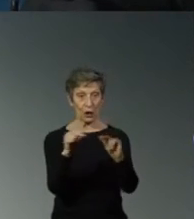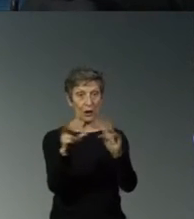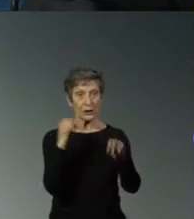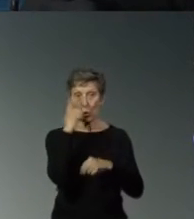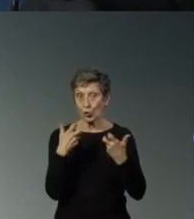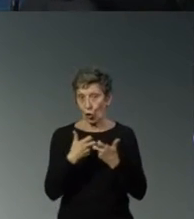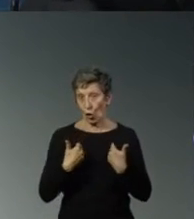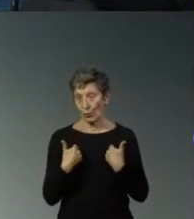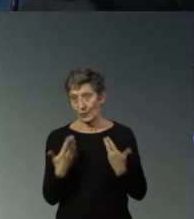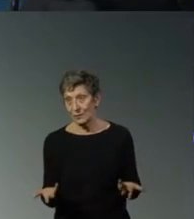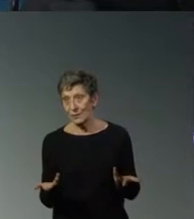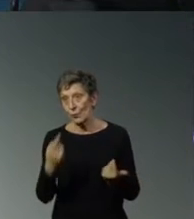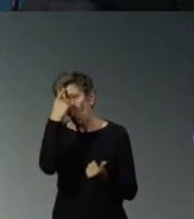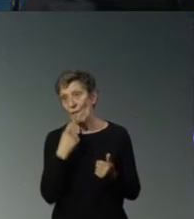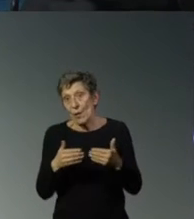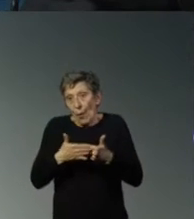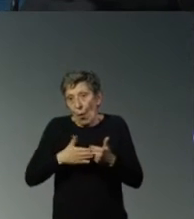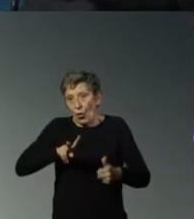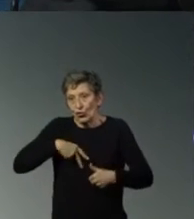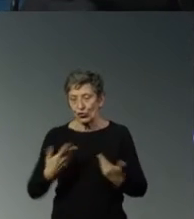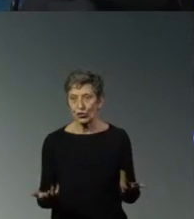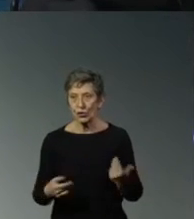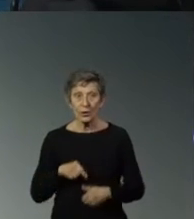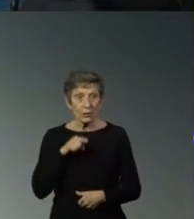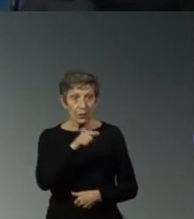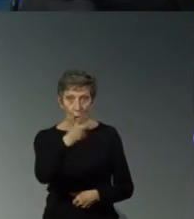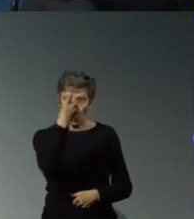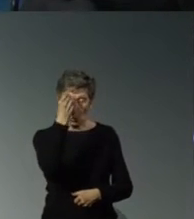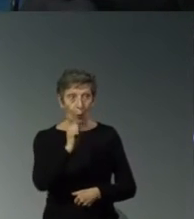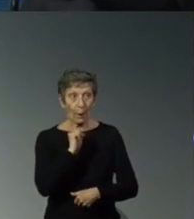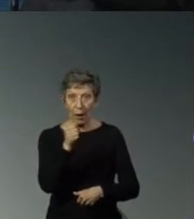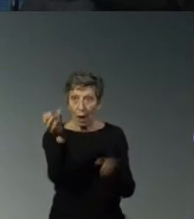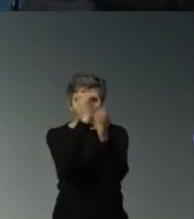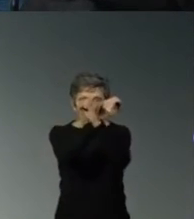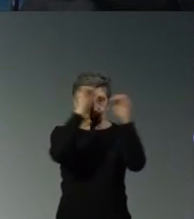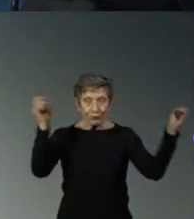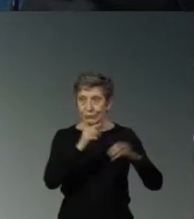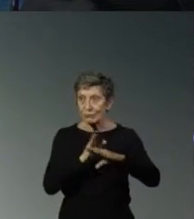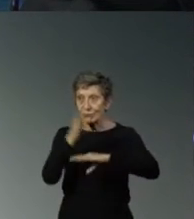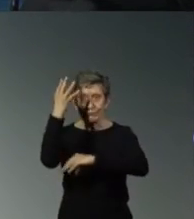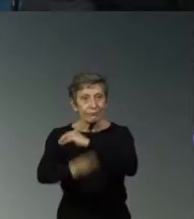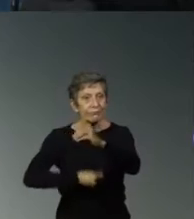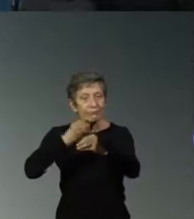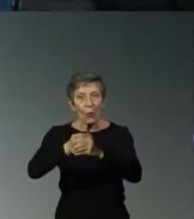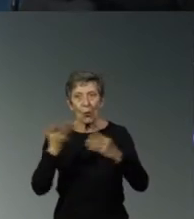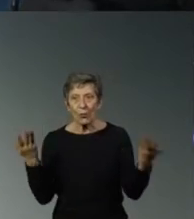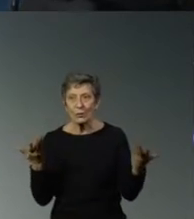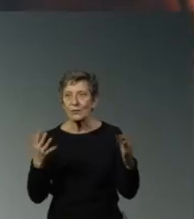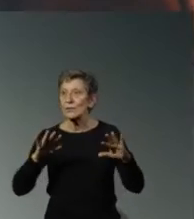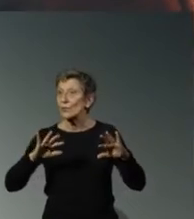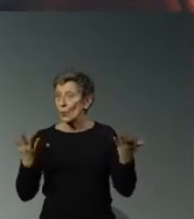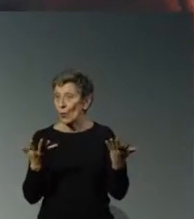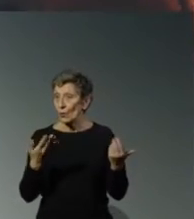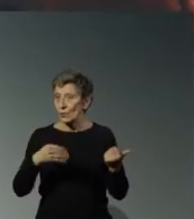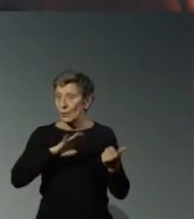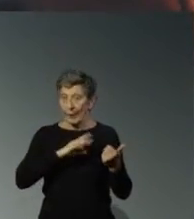a à peu près mon profil, donc elle n'y comprend rien et elle n'y connaît rien, et elle arrive là-dedans via des jeunes